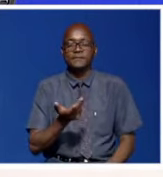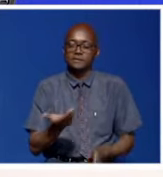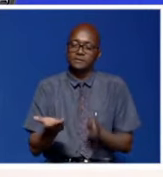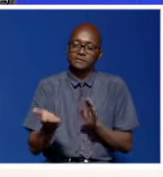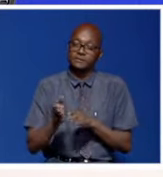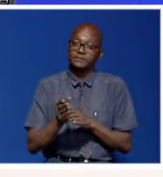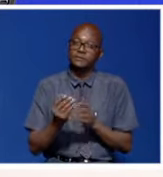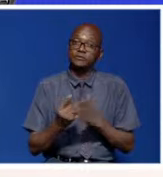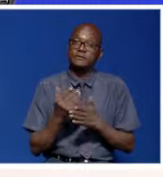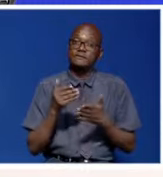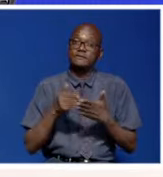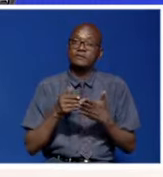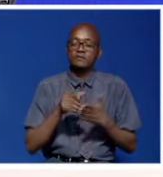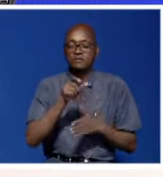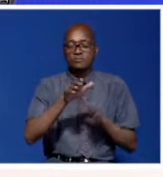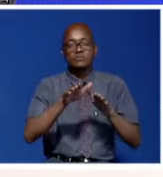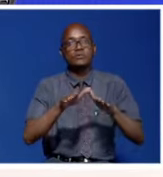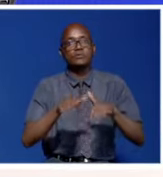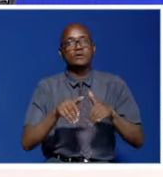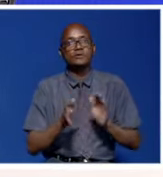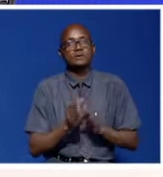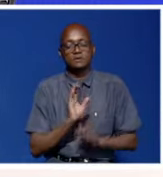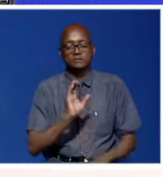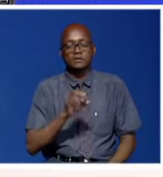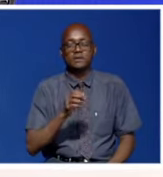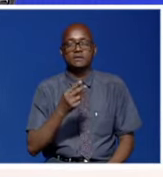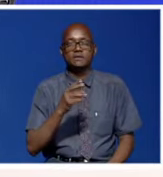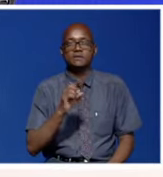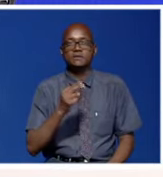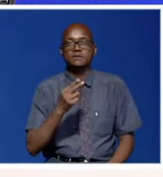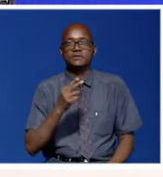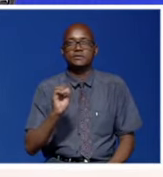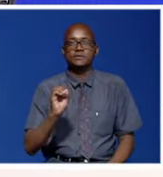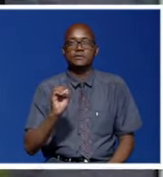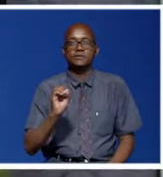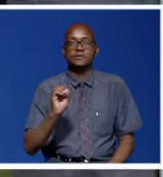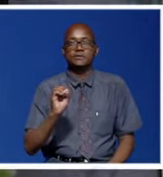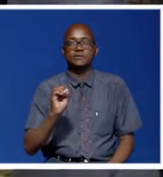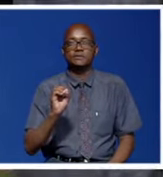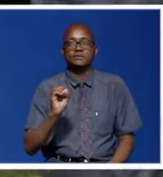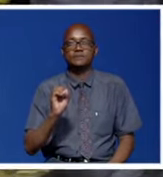mauti unamfika alikuwa mbunge wa jimbo hilo kuanzia mwaka 2020.